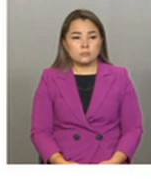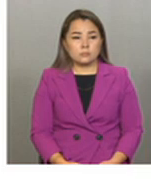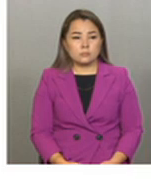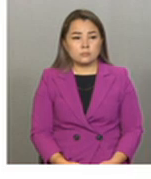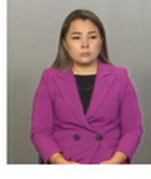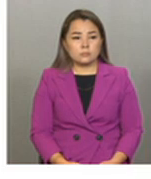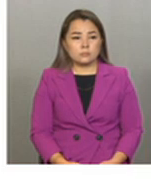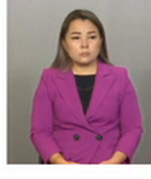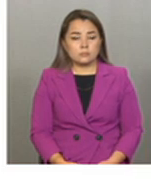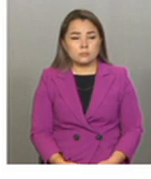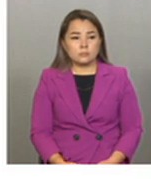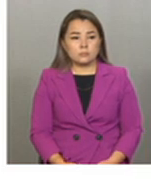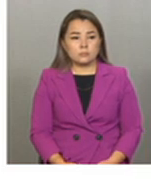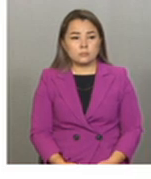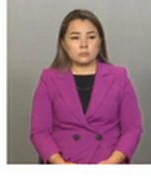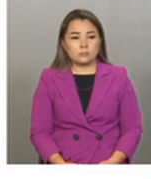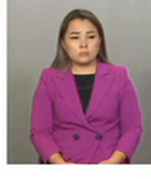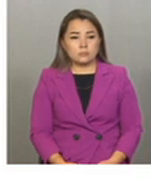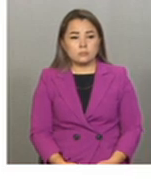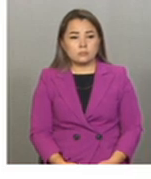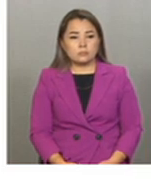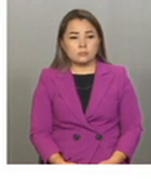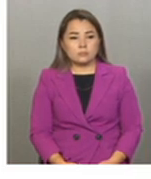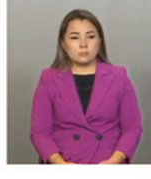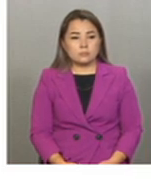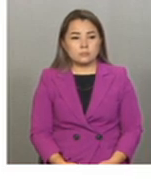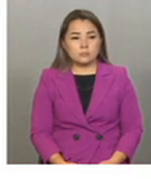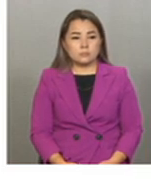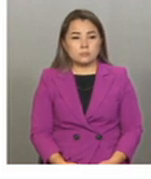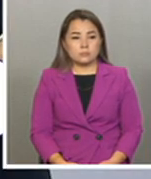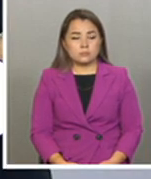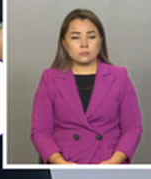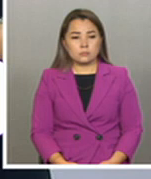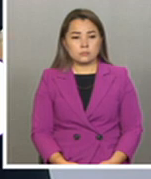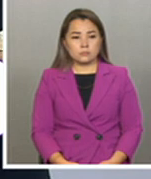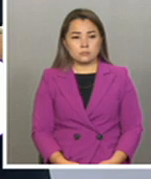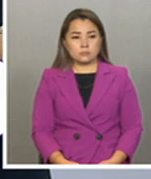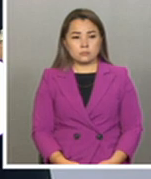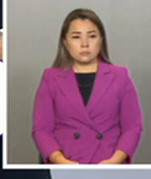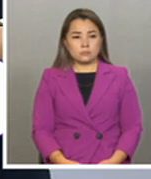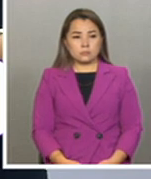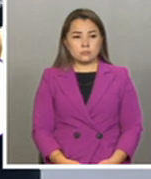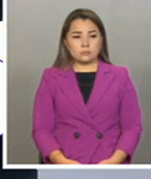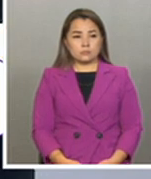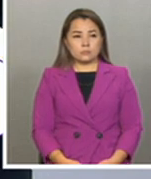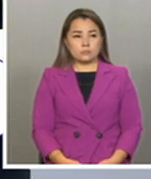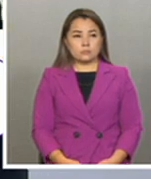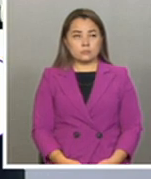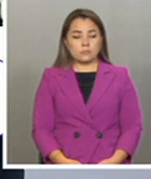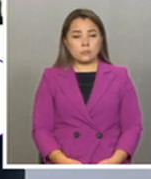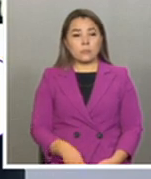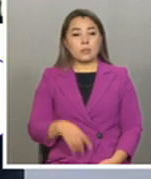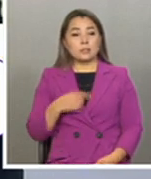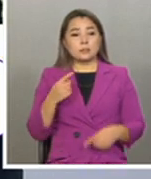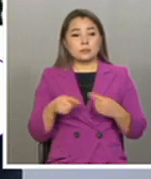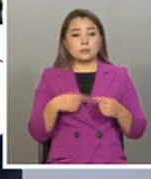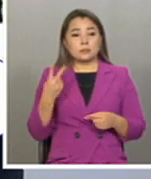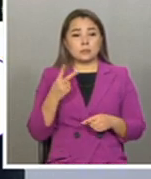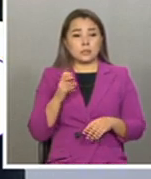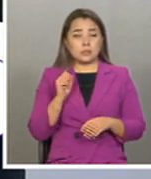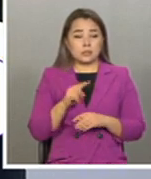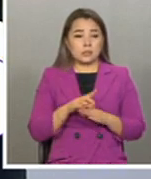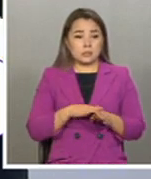азот газының көлемін көрсетеді. Яғни жауабы 44,18 литрға тең. Келесі екінші есепке назар аударыңыздар. Яғни